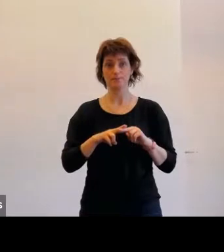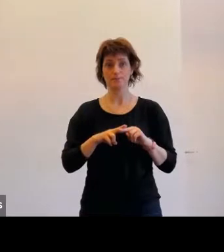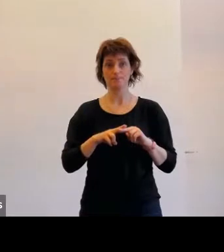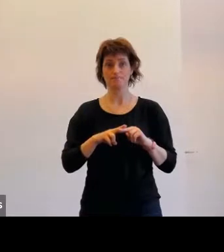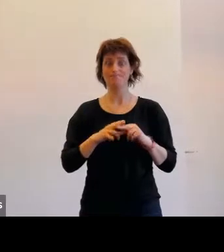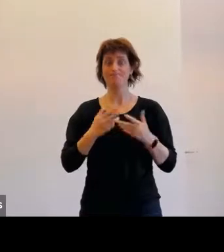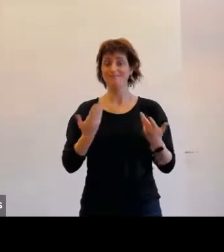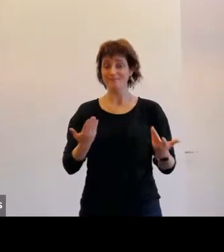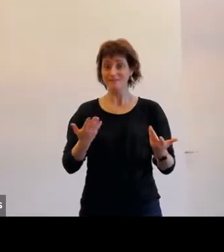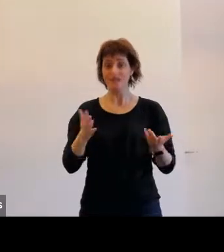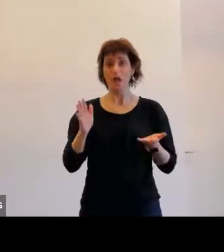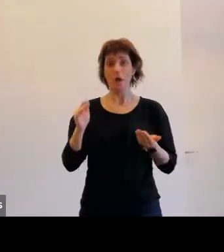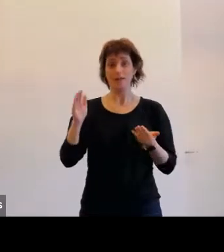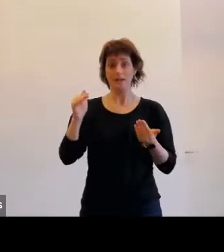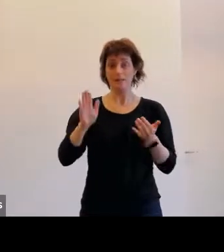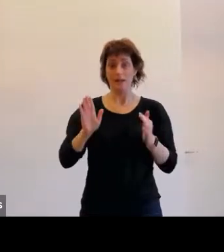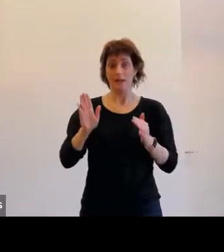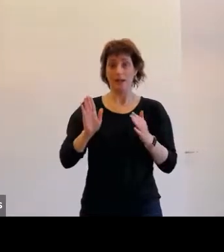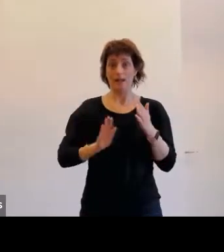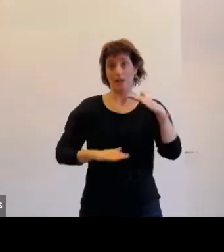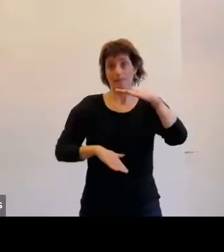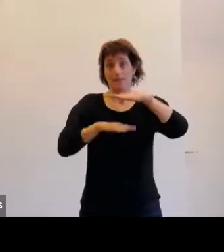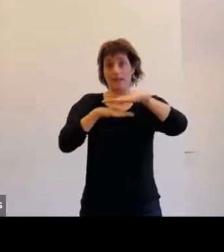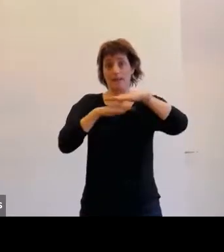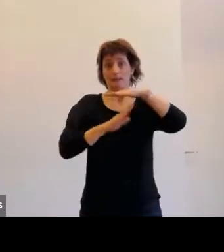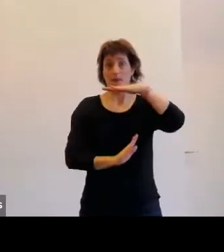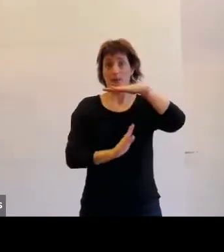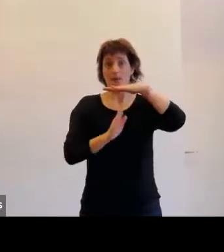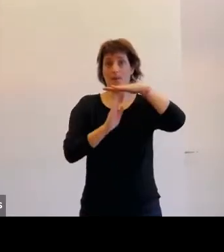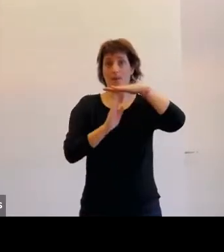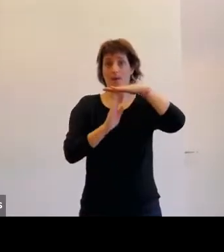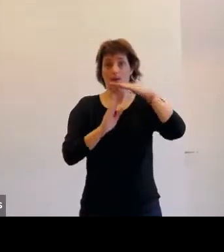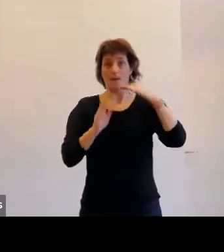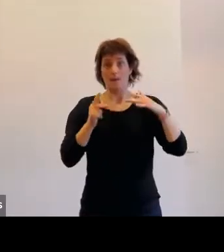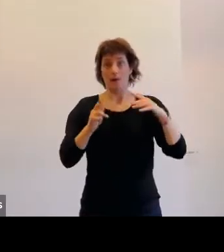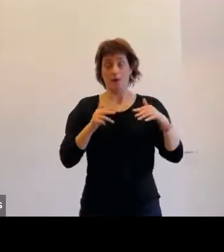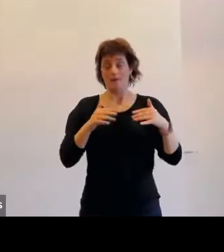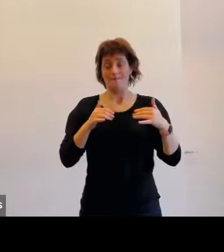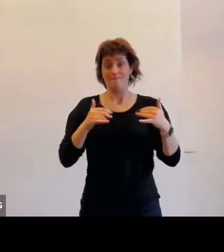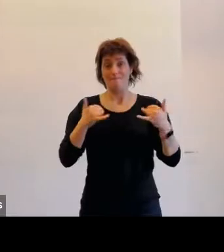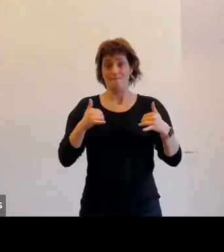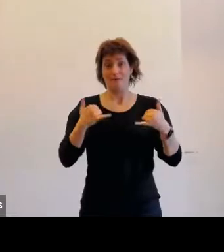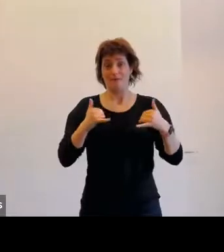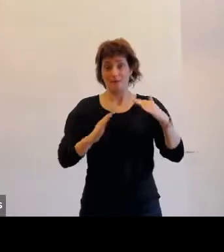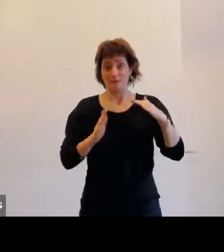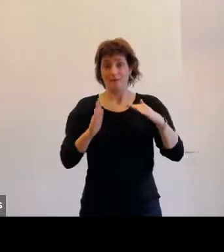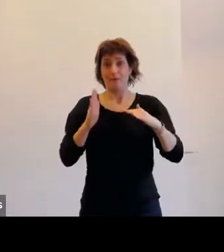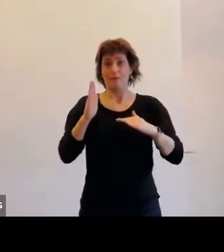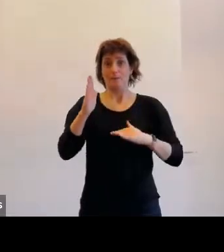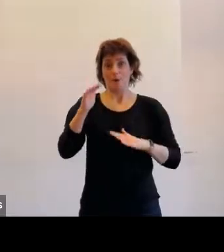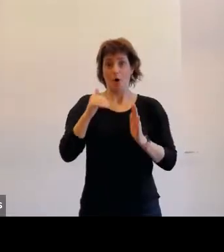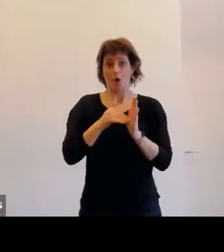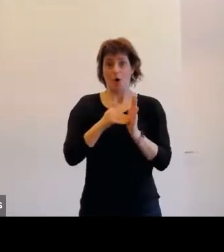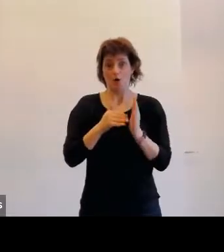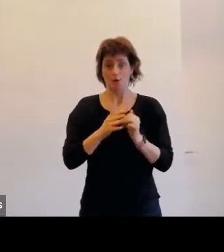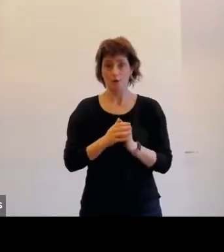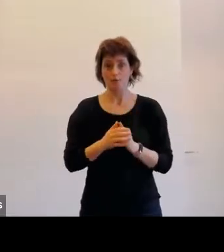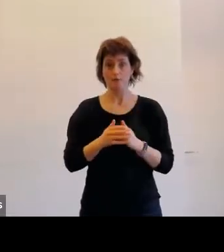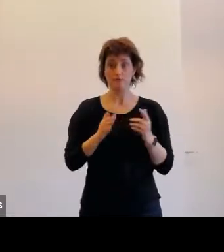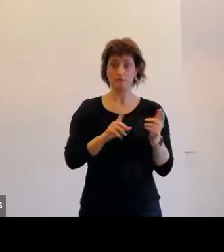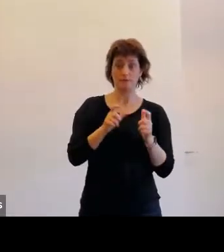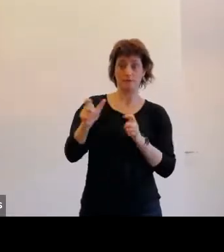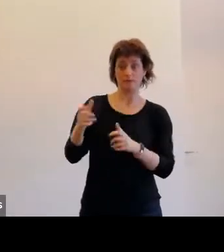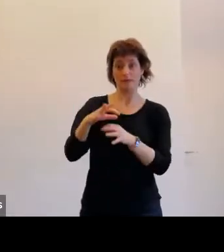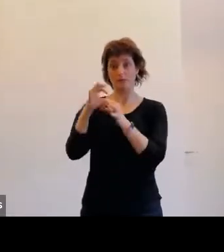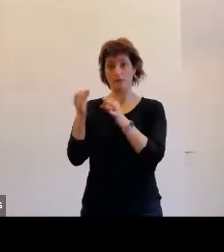Nous espérons atteindre le pic, mais il n'est a priori pas encore atteint. L'incidence sur l'hôpital est forte, même